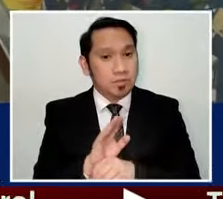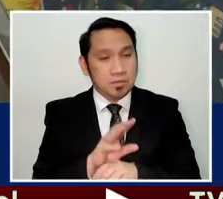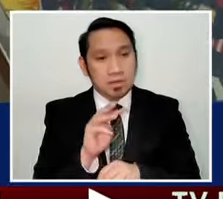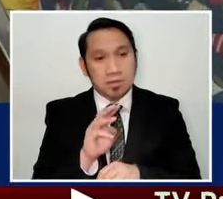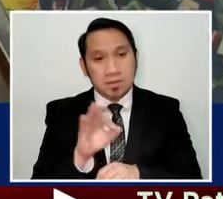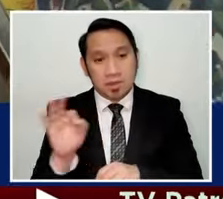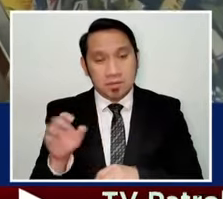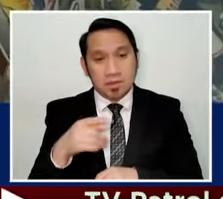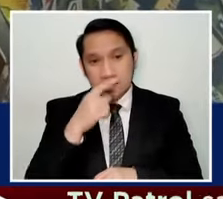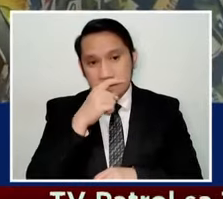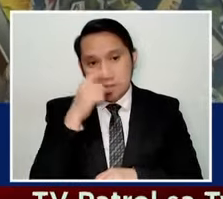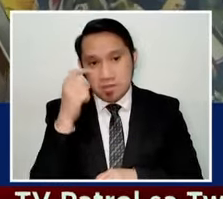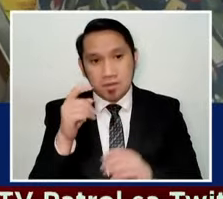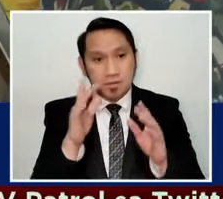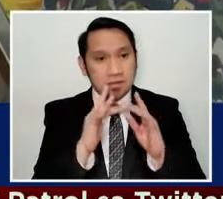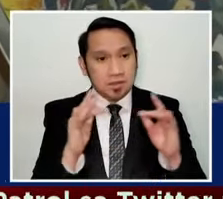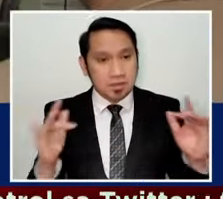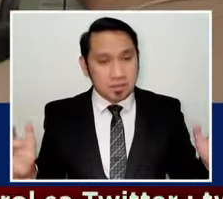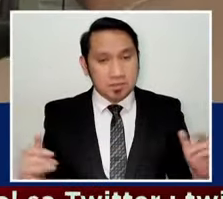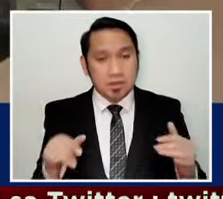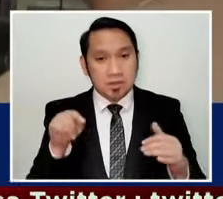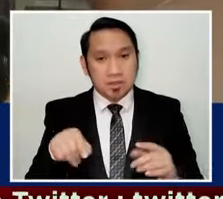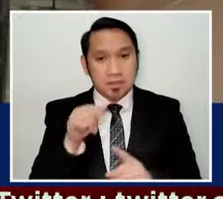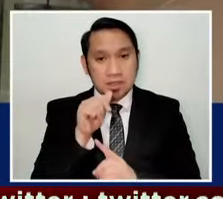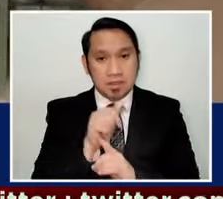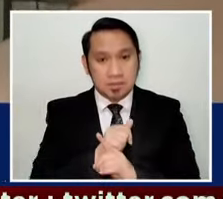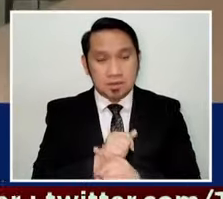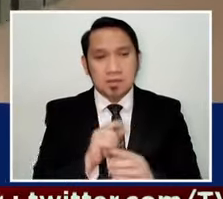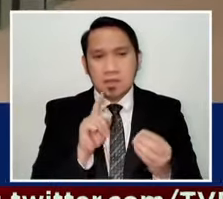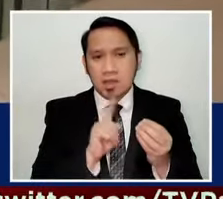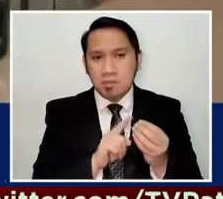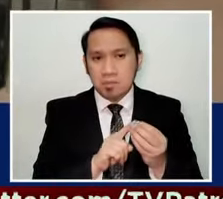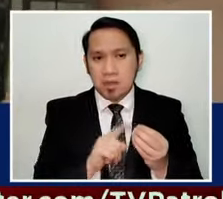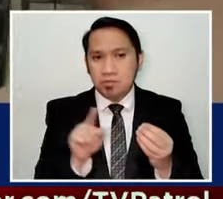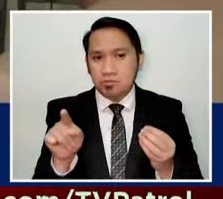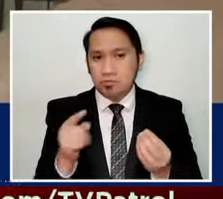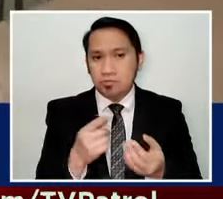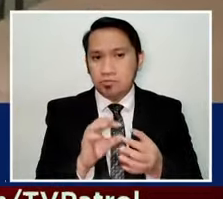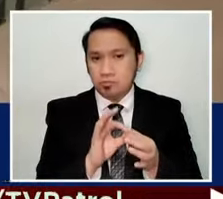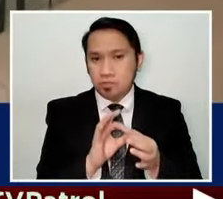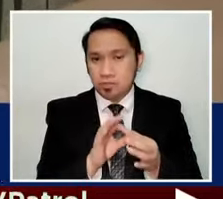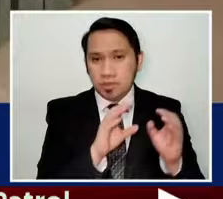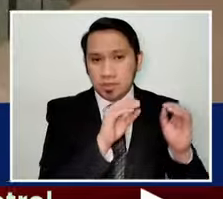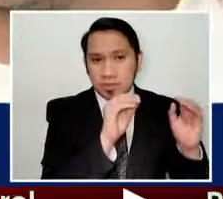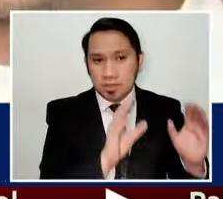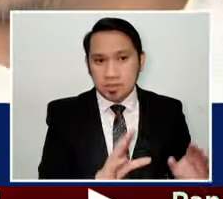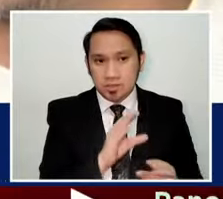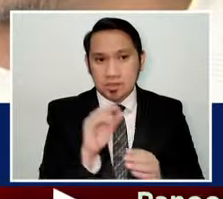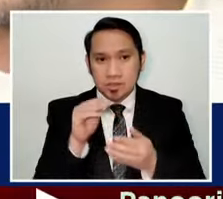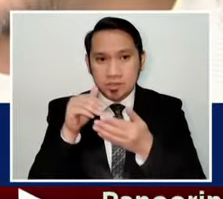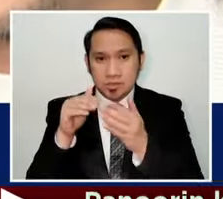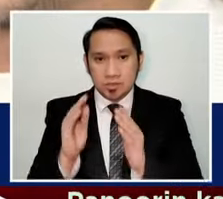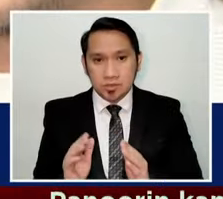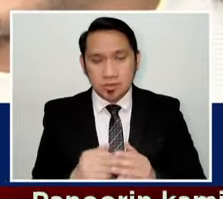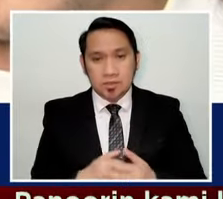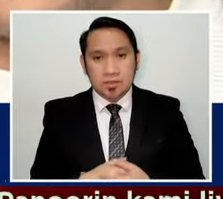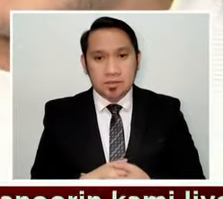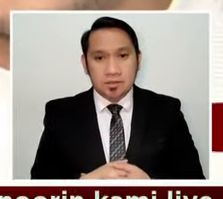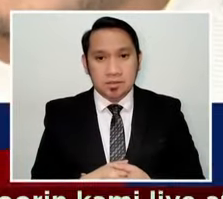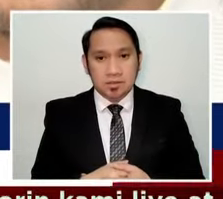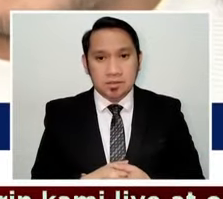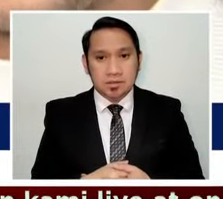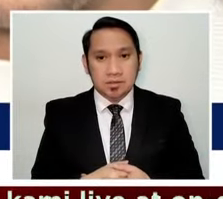Summer Film Fest na aarangkada na sa Abril. Tungkol ito sa relasyon ng isang profesor at kanyang estudyante. Madalang yung co-actor